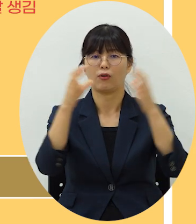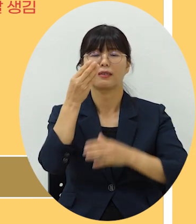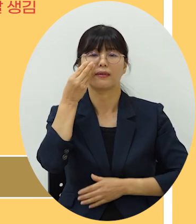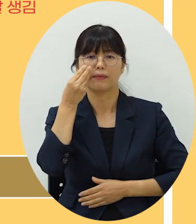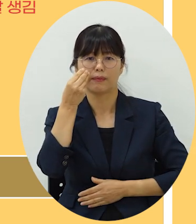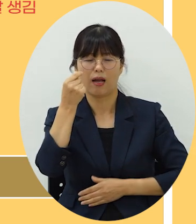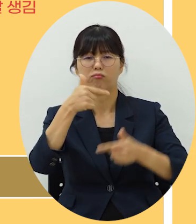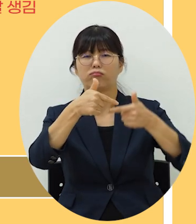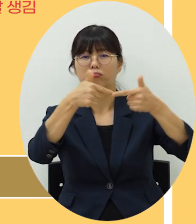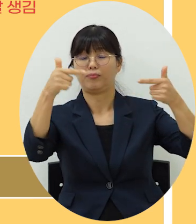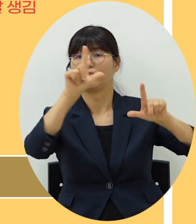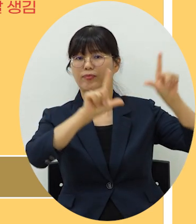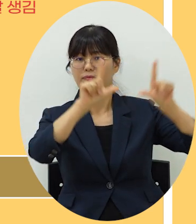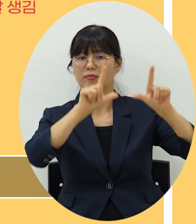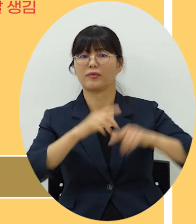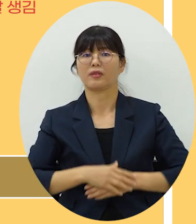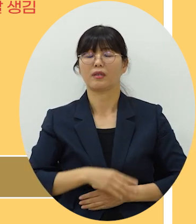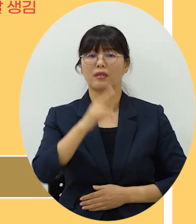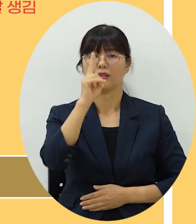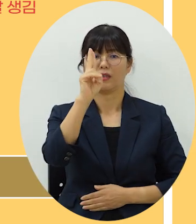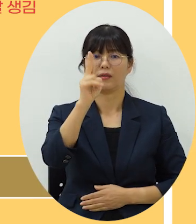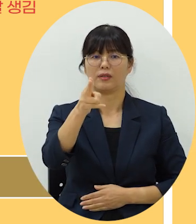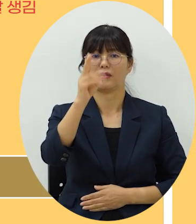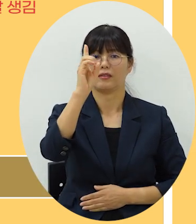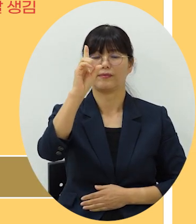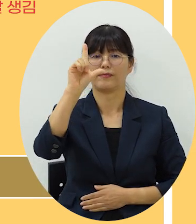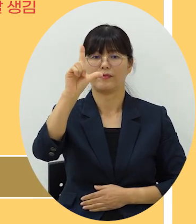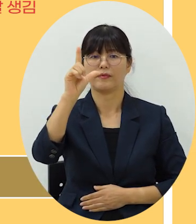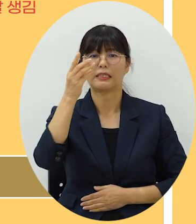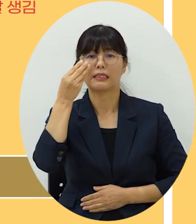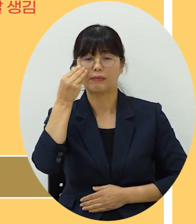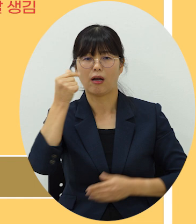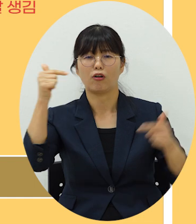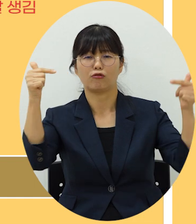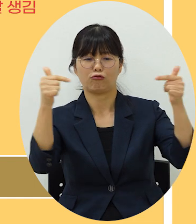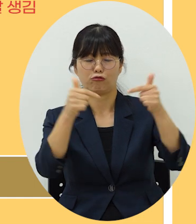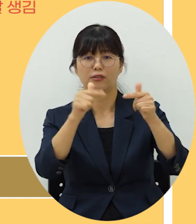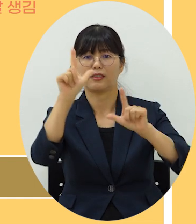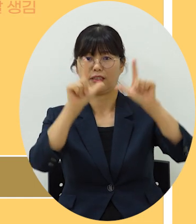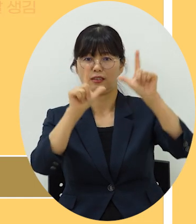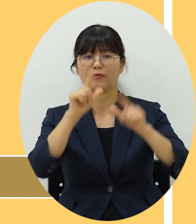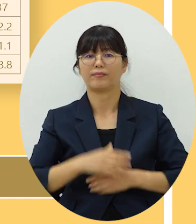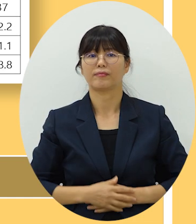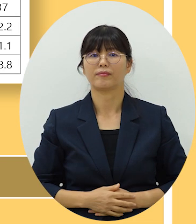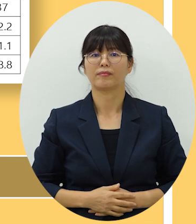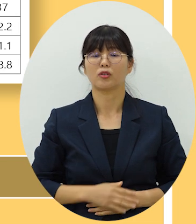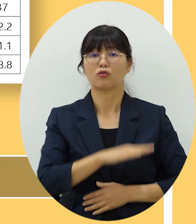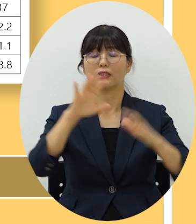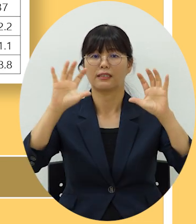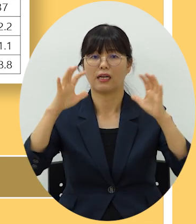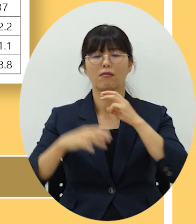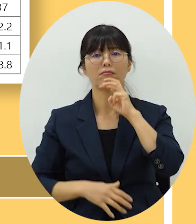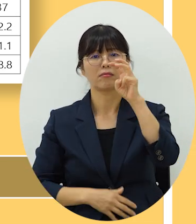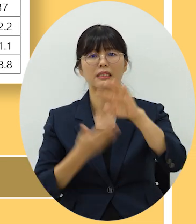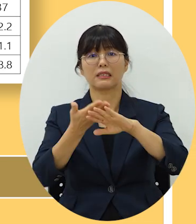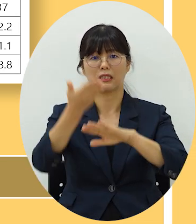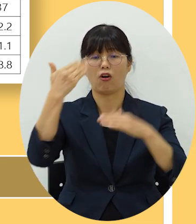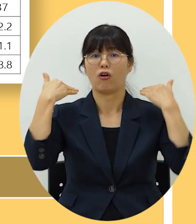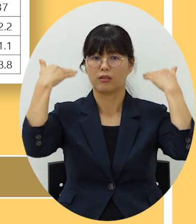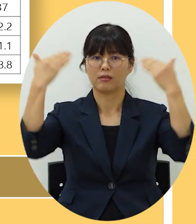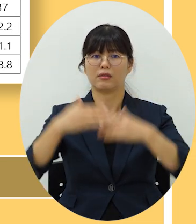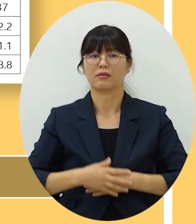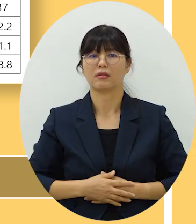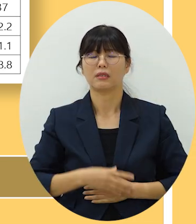총 콜레스테롤이 증가한 상태이거나 HDL 콜레스테롤이 감소한 상태를 말합니다. 우리나라 30세 이상